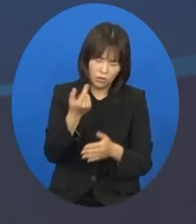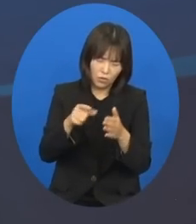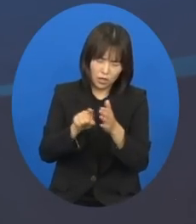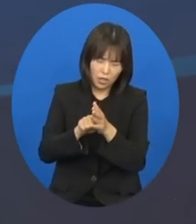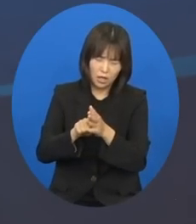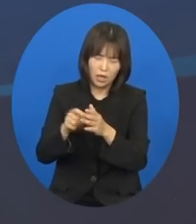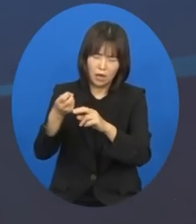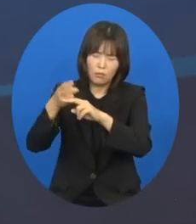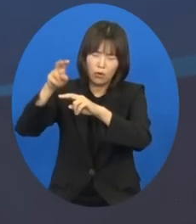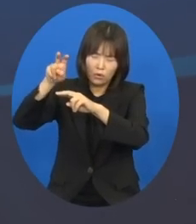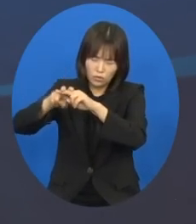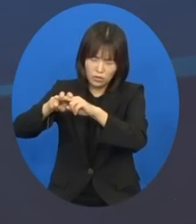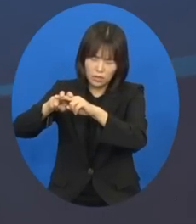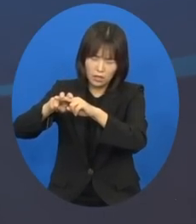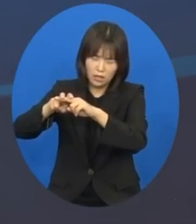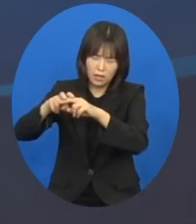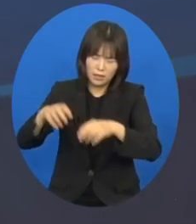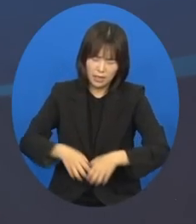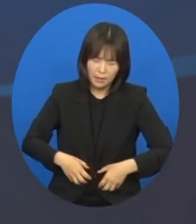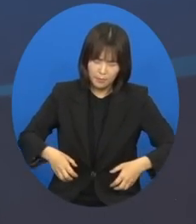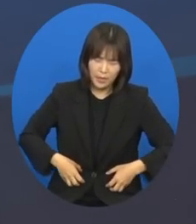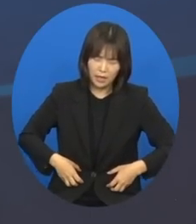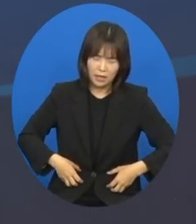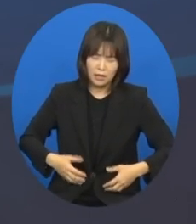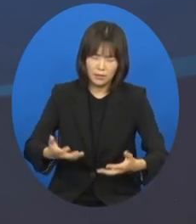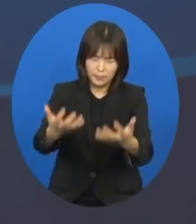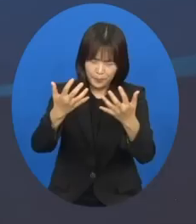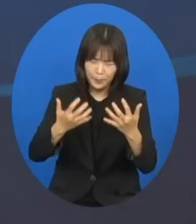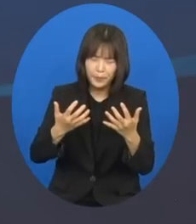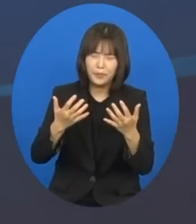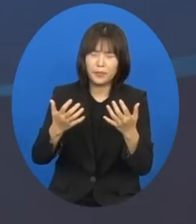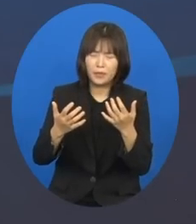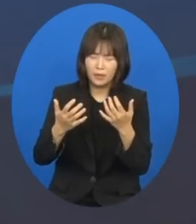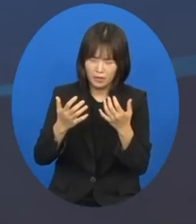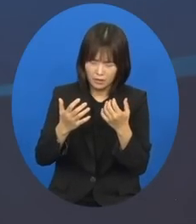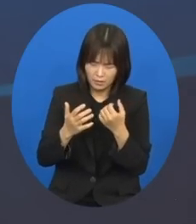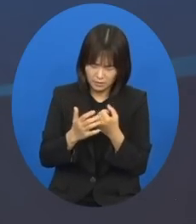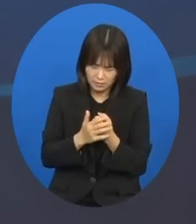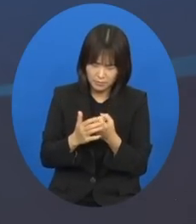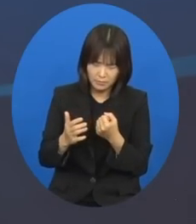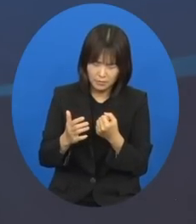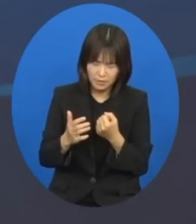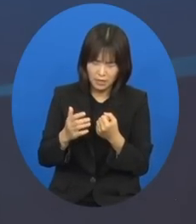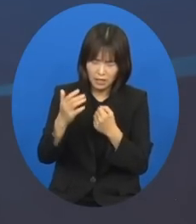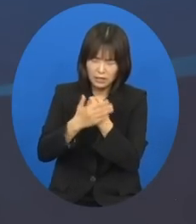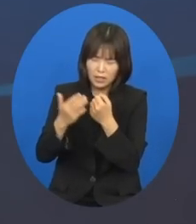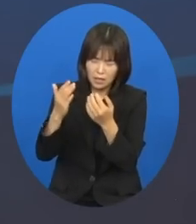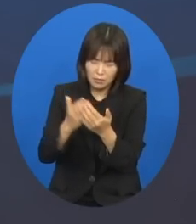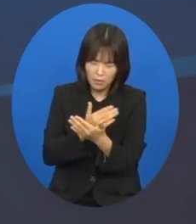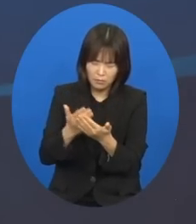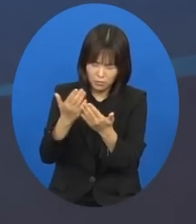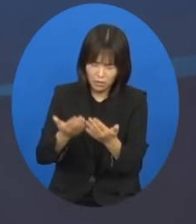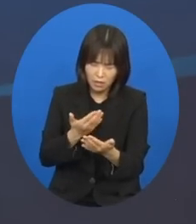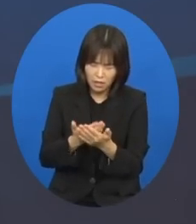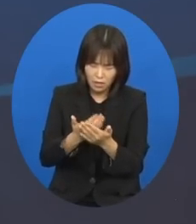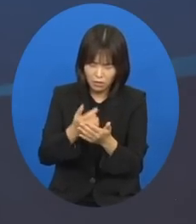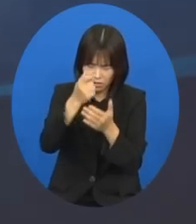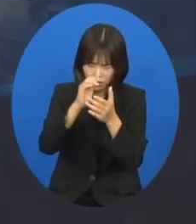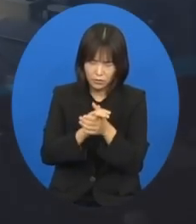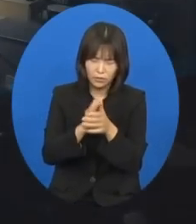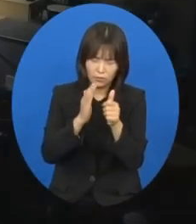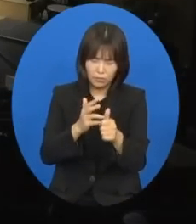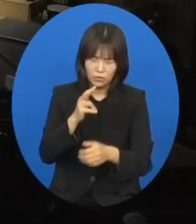나왔습니다 하나님 저를 불쌍히 여겨 은혜를 베풀어 달라고 우리 주의 이름 한번 무너지고 난 뒤에 기도하겠습니다 주여